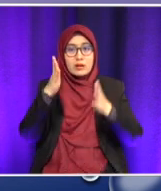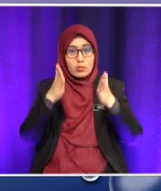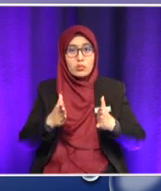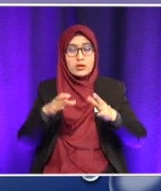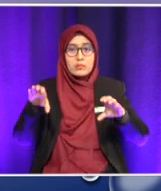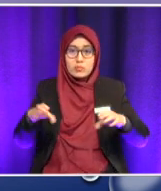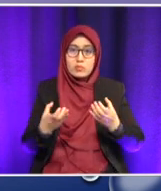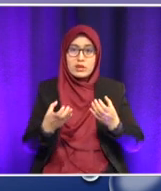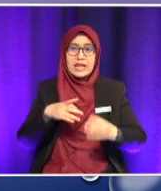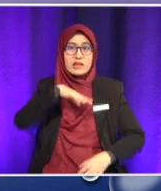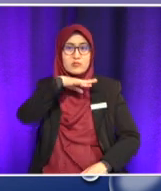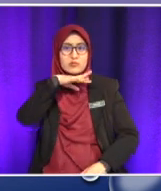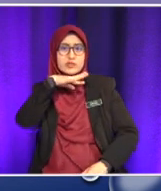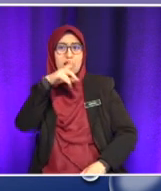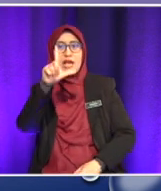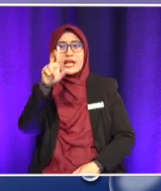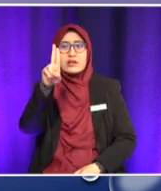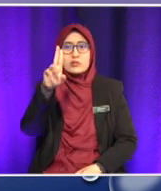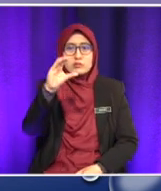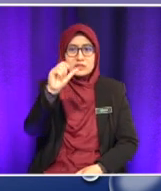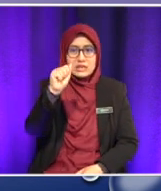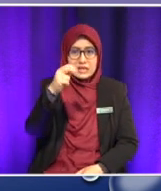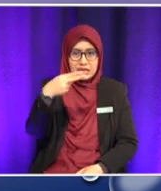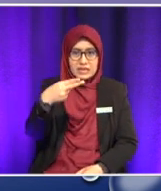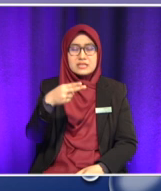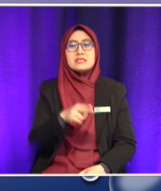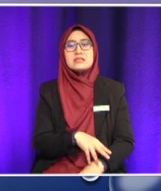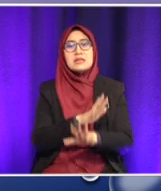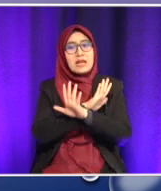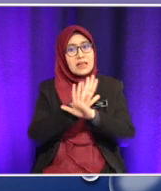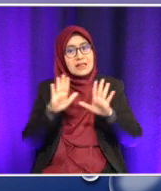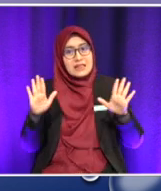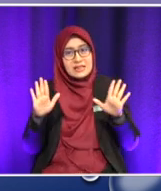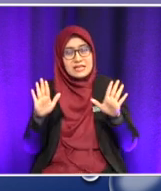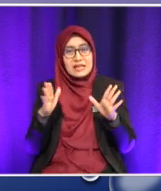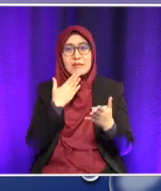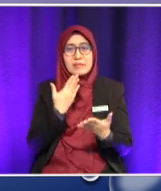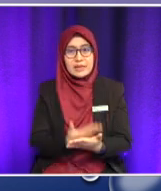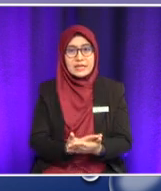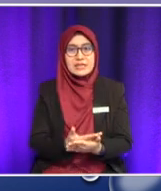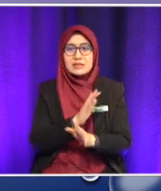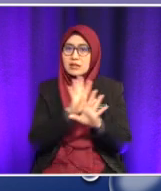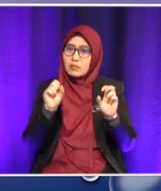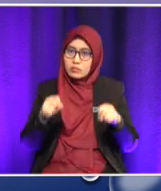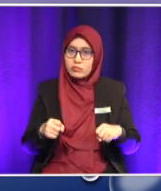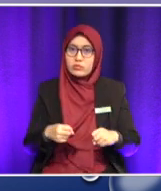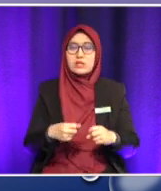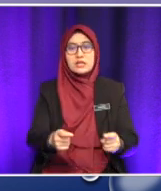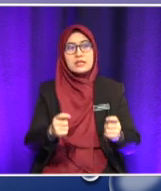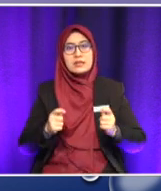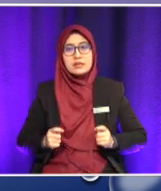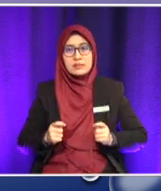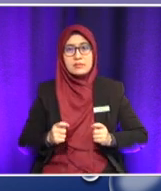dan tidak bermodel yang tidak dapat diterima oleh masyarakat Perbuatan ini tidak